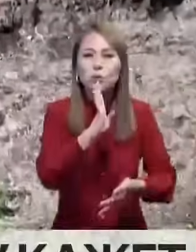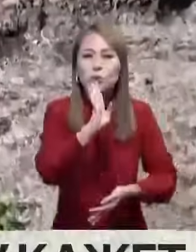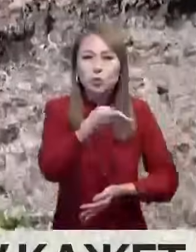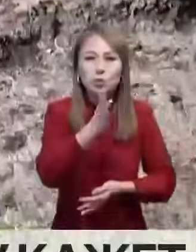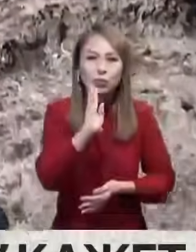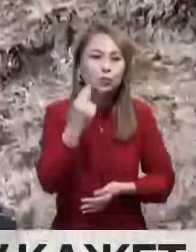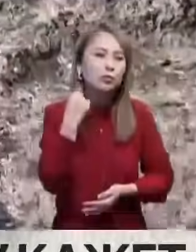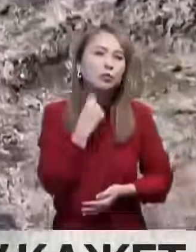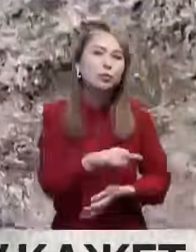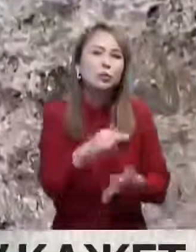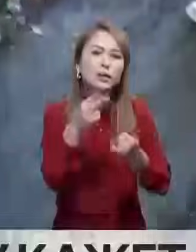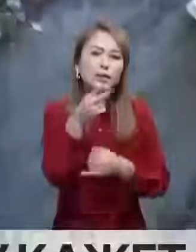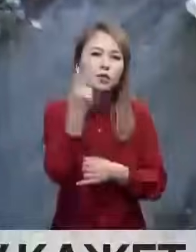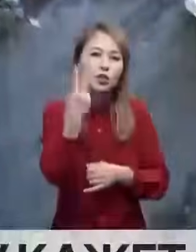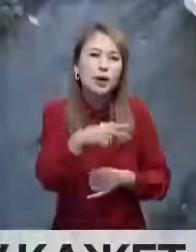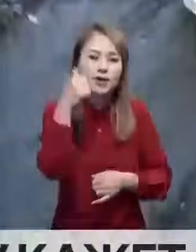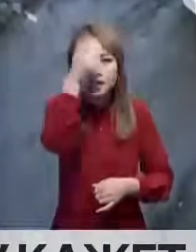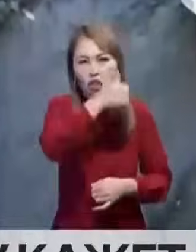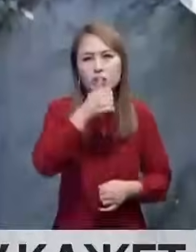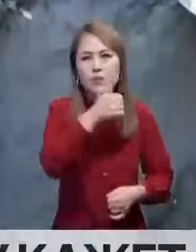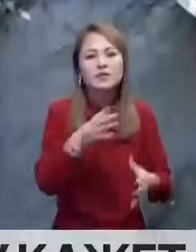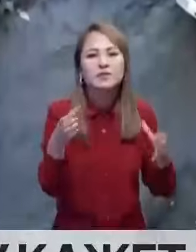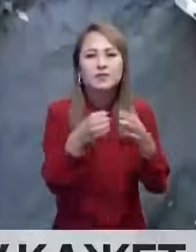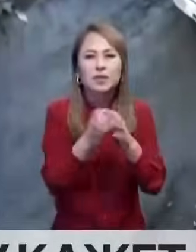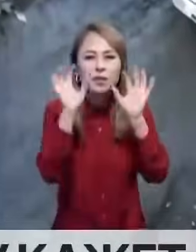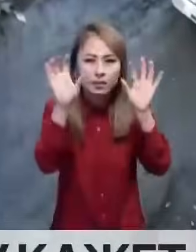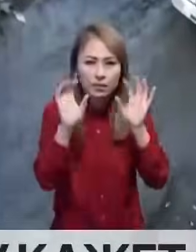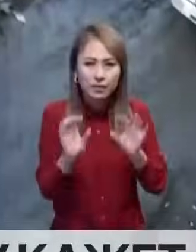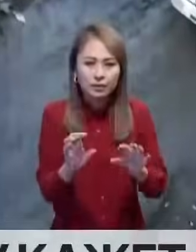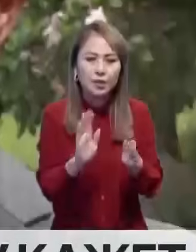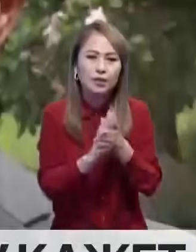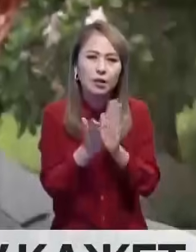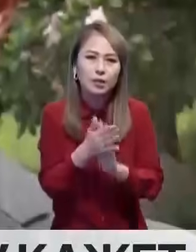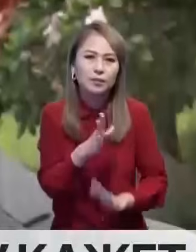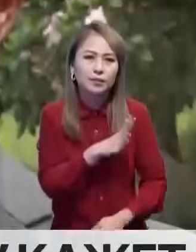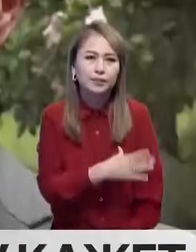сотталмақ. Ал 2020 жылы пластик өнімдерді жоюға заңмен талап қойылды.